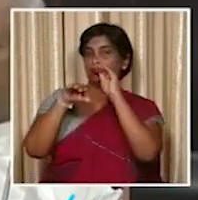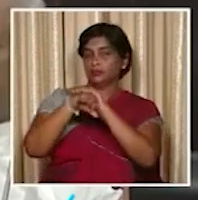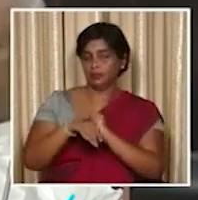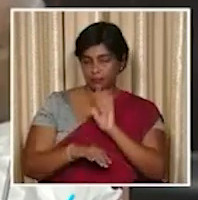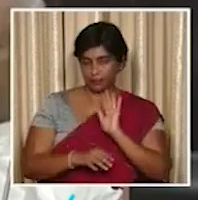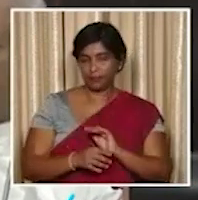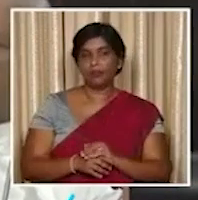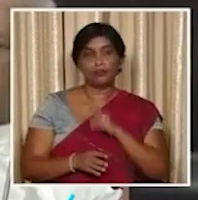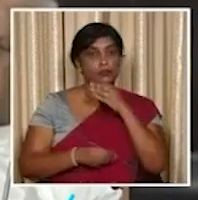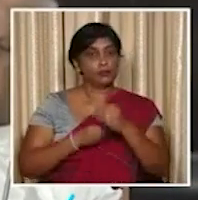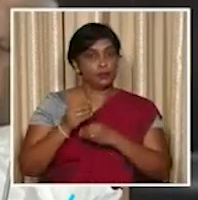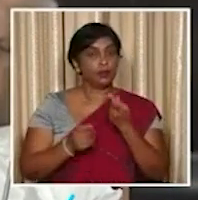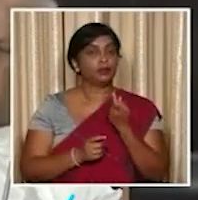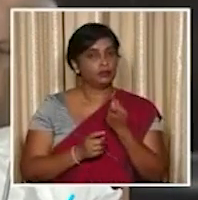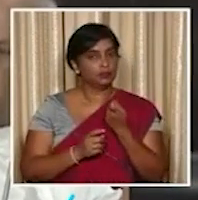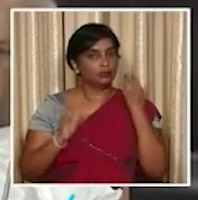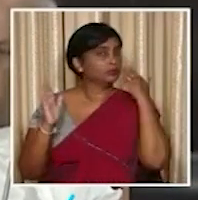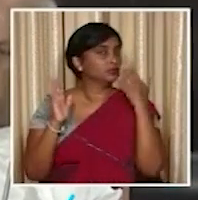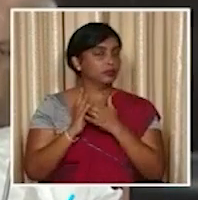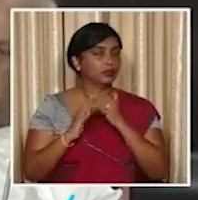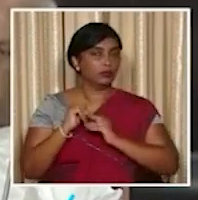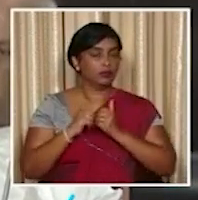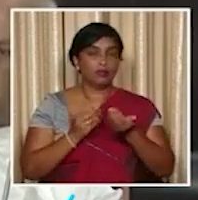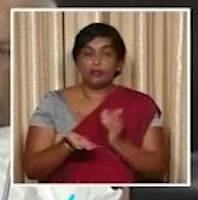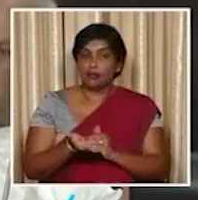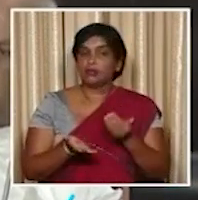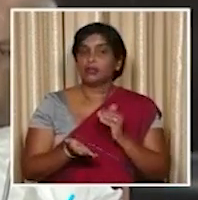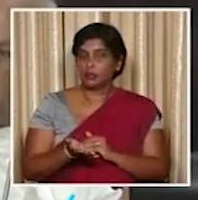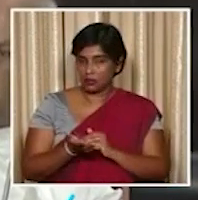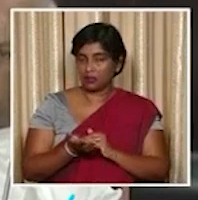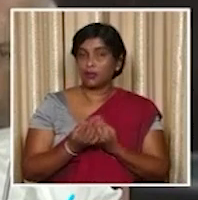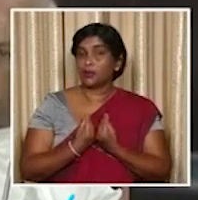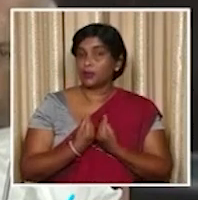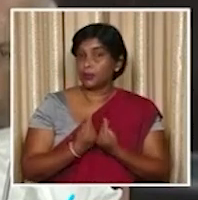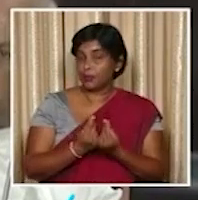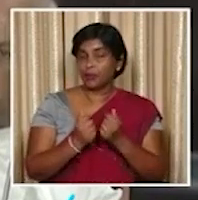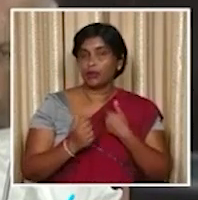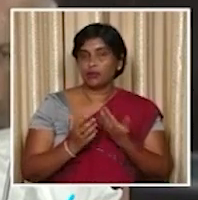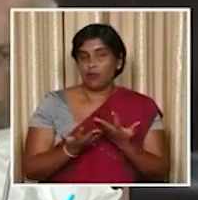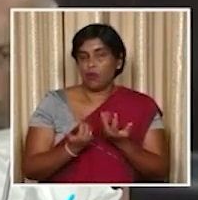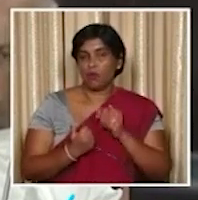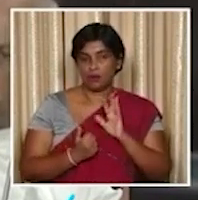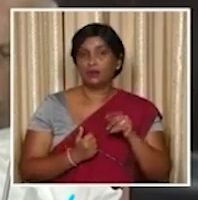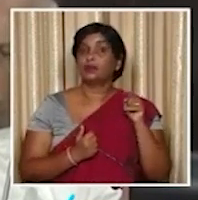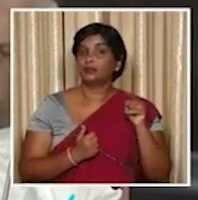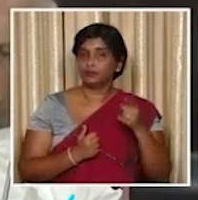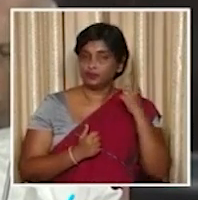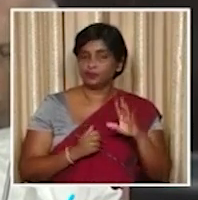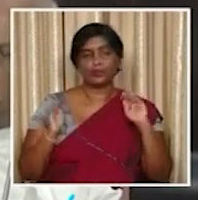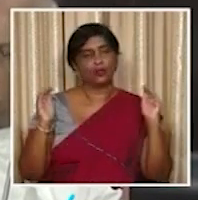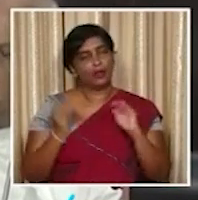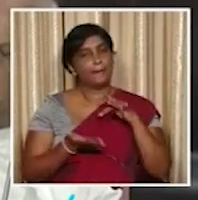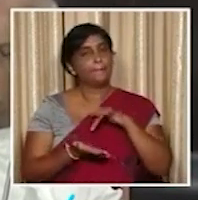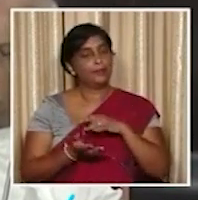වුණා. නිෂ්පාදන ආර්ථිකයක් කරා යන ගමන තව තවත් වේගවත් කිරීමට අපට අවශ්‍යයි. ඒ නිසා සුළු හා